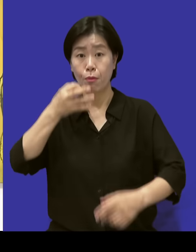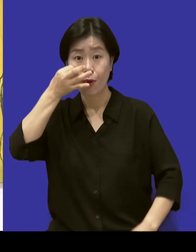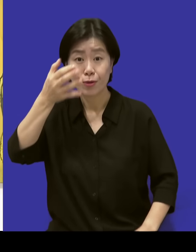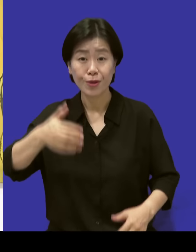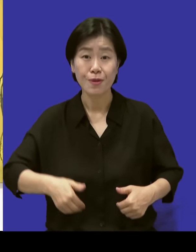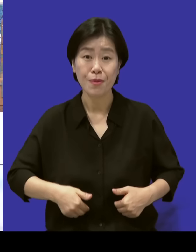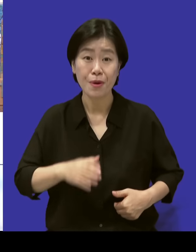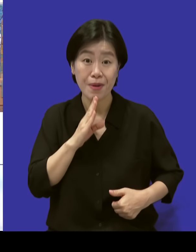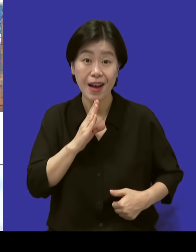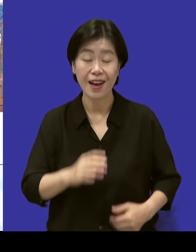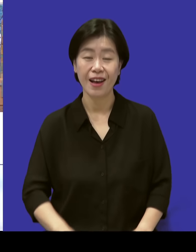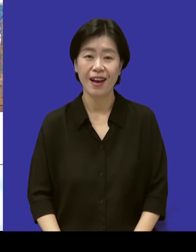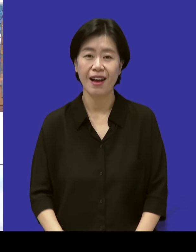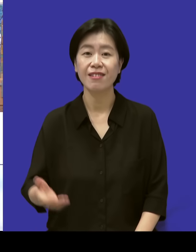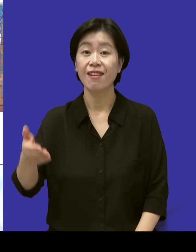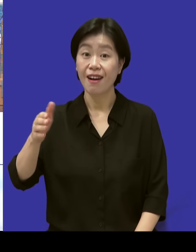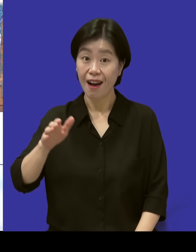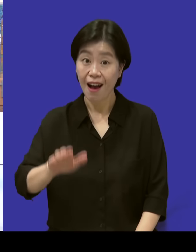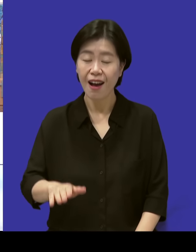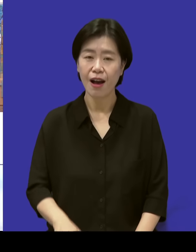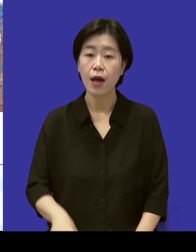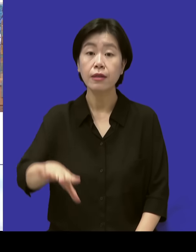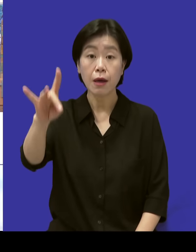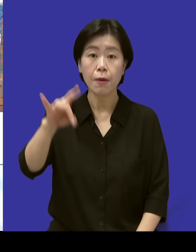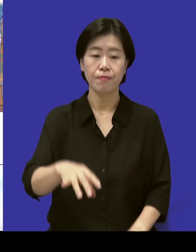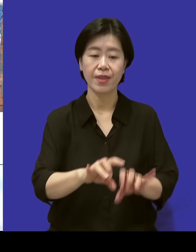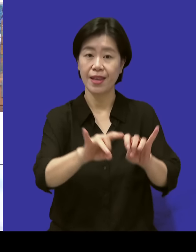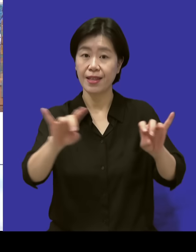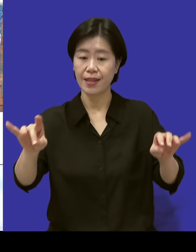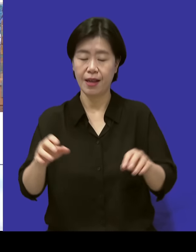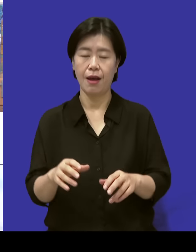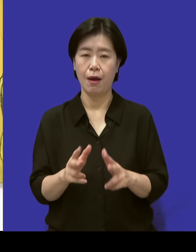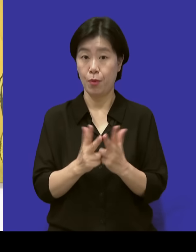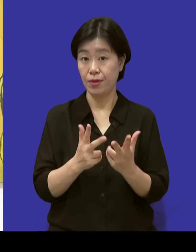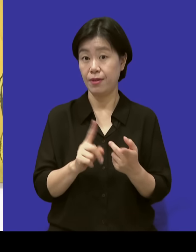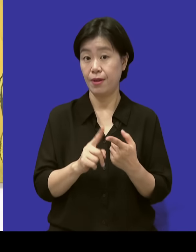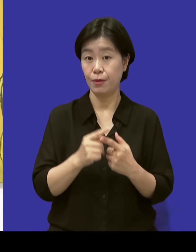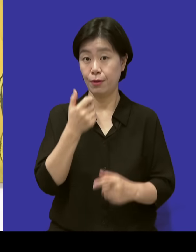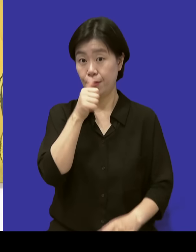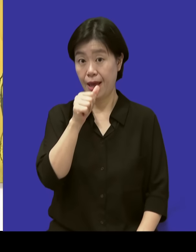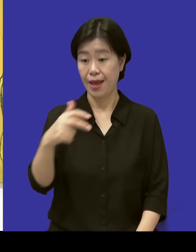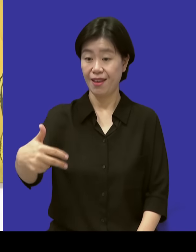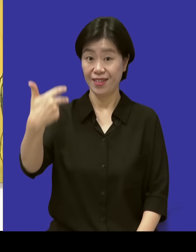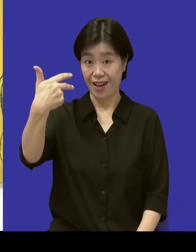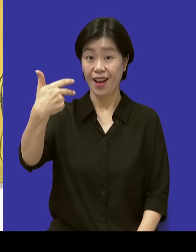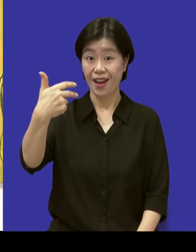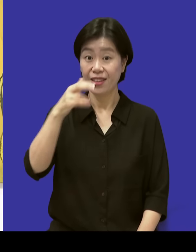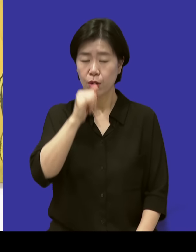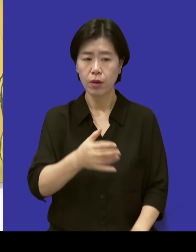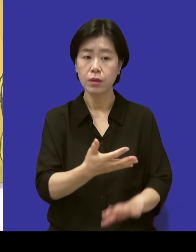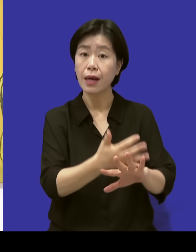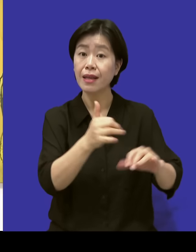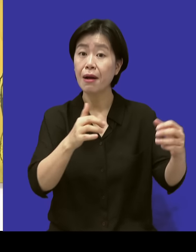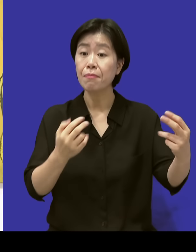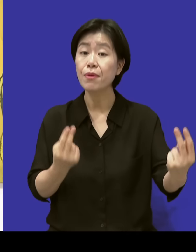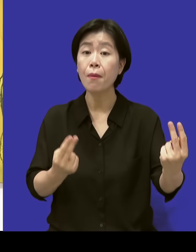그런 예. 프로그램이거든요. 예. 근데 처음에 이제 소개 영상 촬영을 하는데 예. 다른 소개 영상 이제 보시면